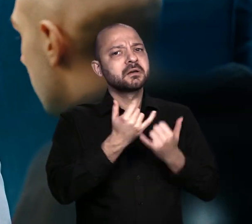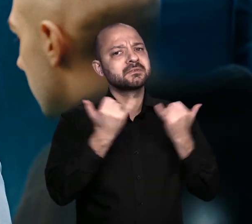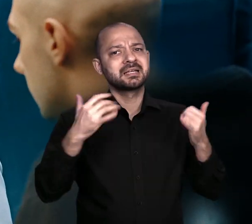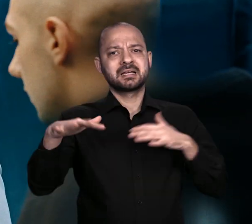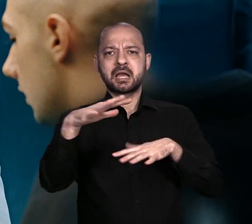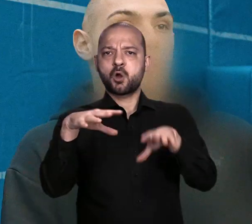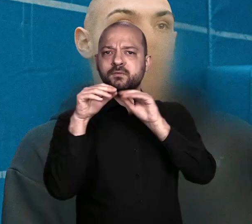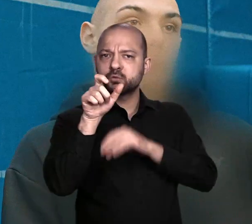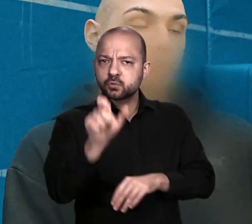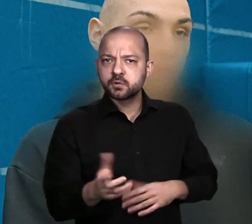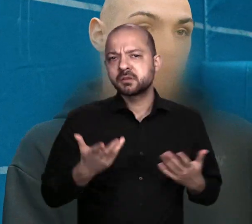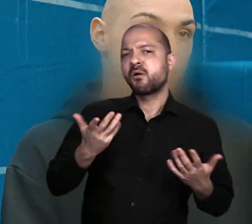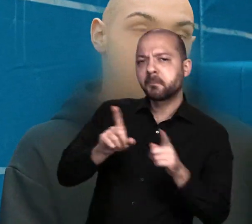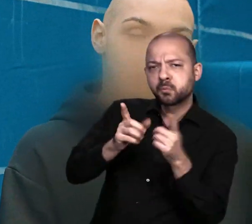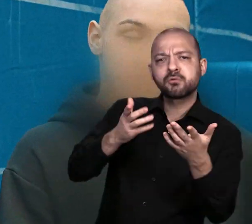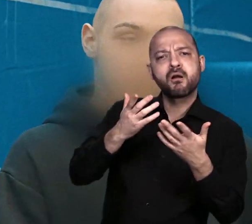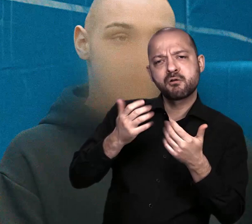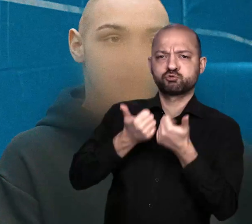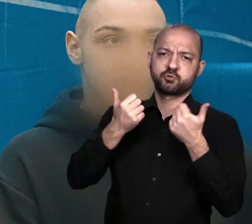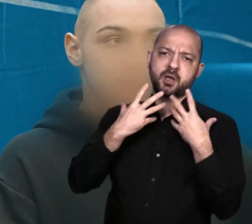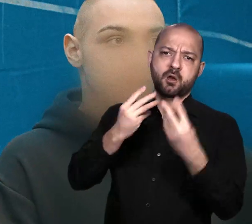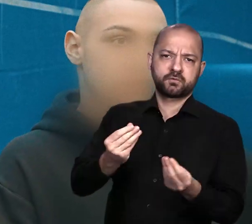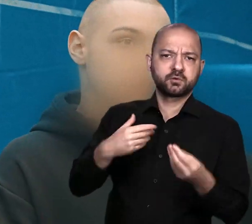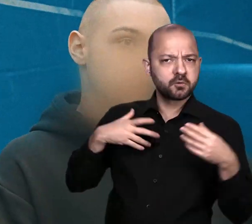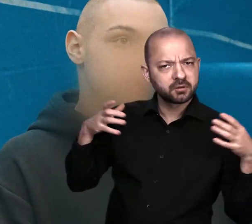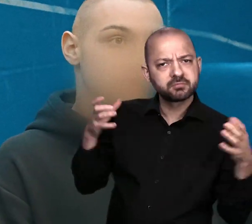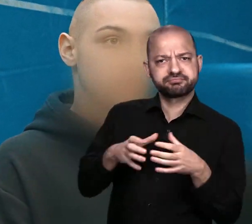wurdest du aufgenommen? Ich wurde super aufgenommen, ehrlich.